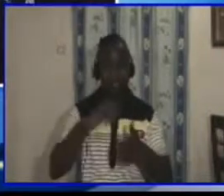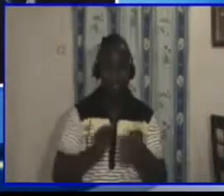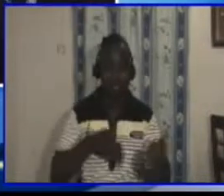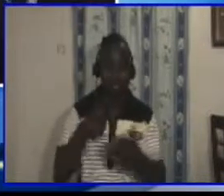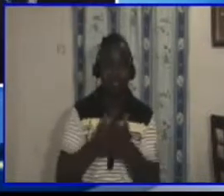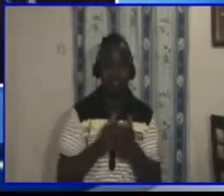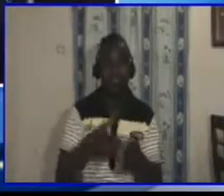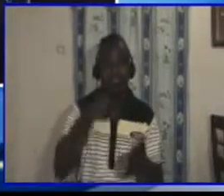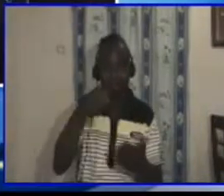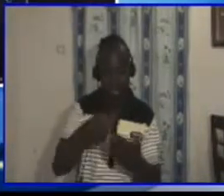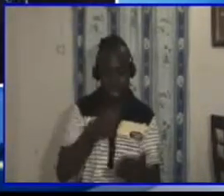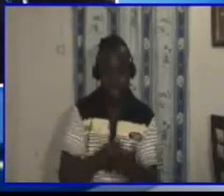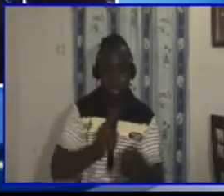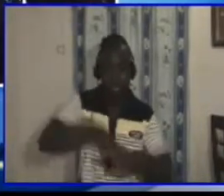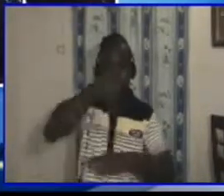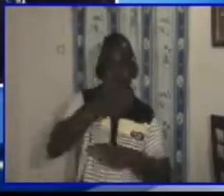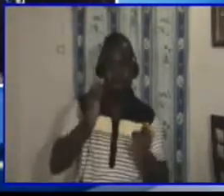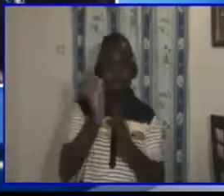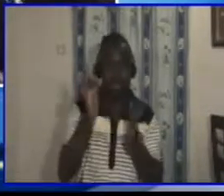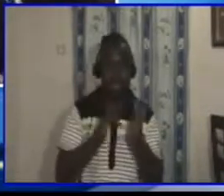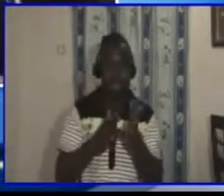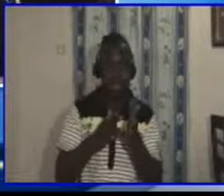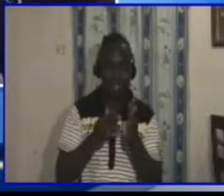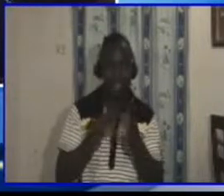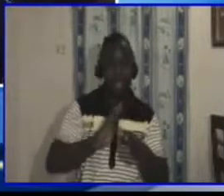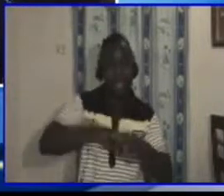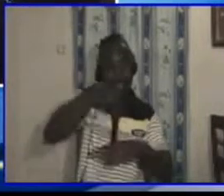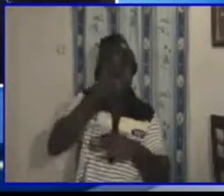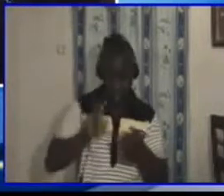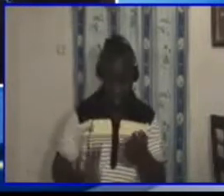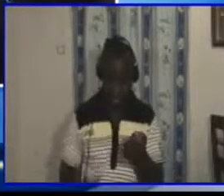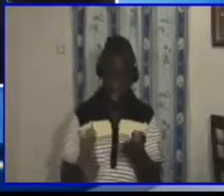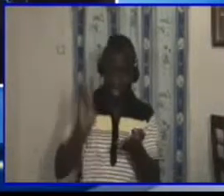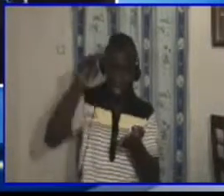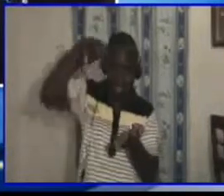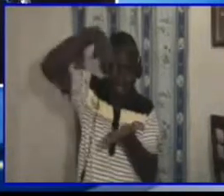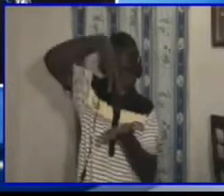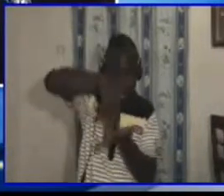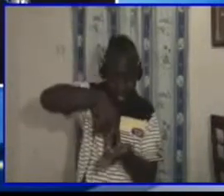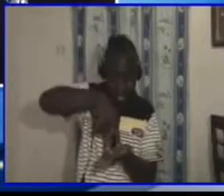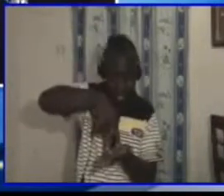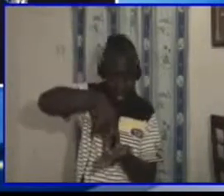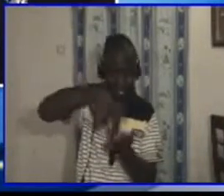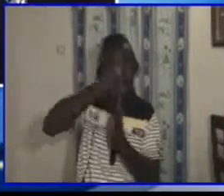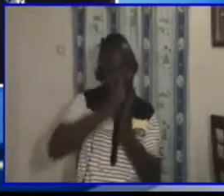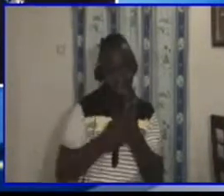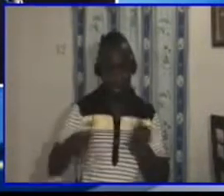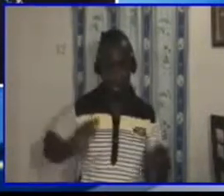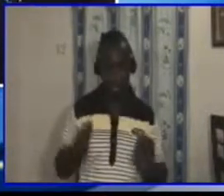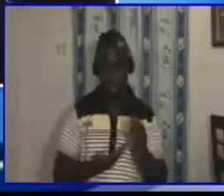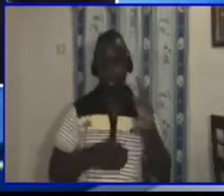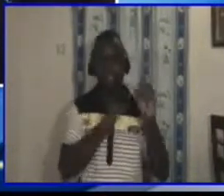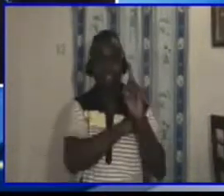e alla pratica originale della chiesa del nuovo testamento dopo la